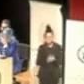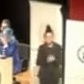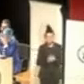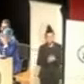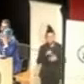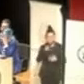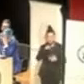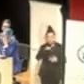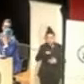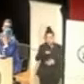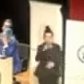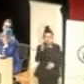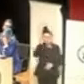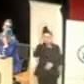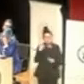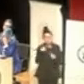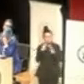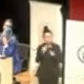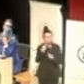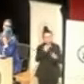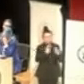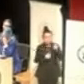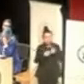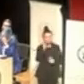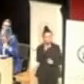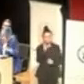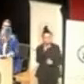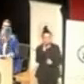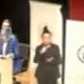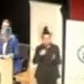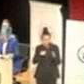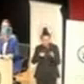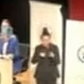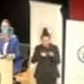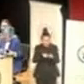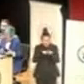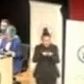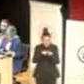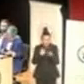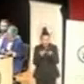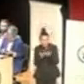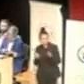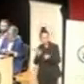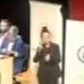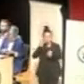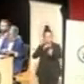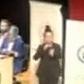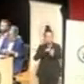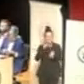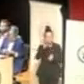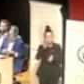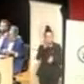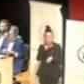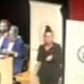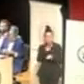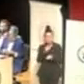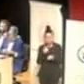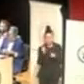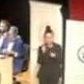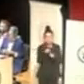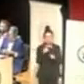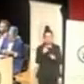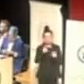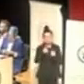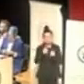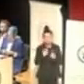Yoluna baş koyduğum sevgilinin izinden ayrılmadığım zaman sana getirir beni.